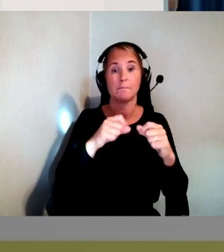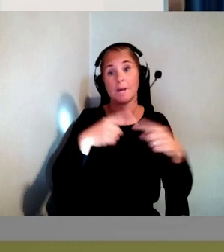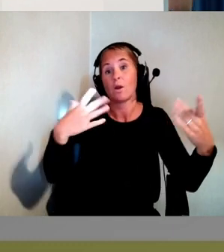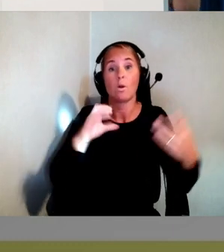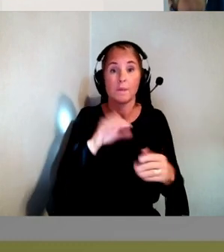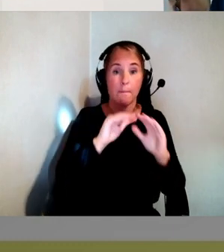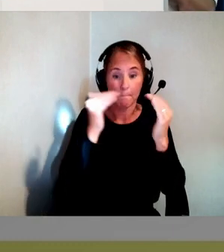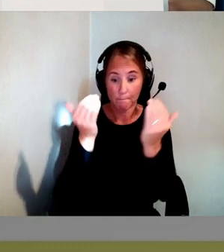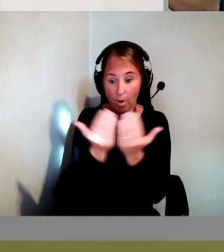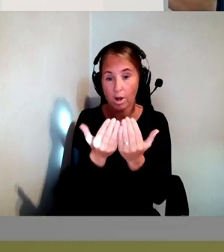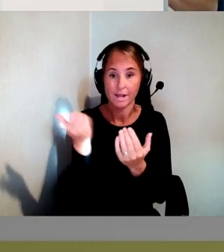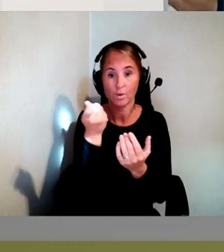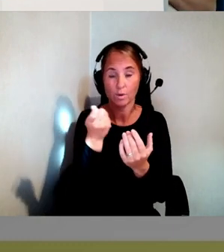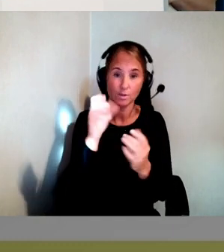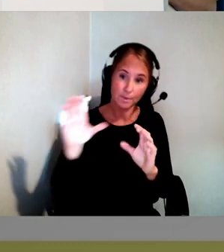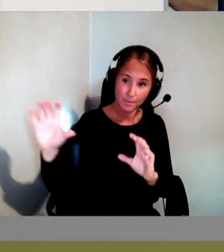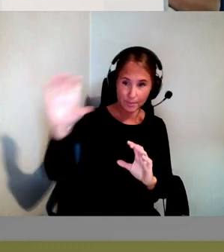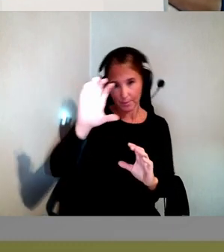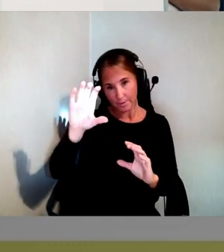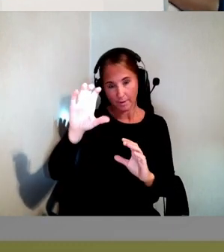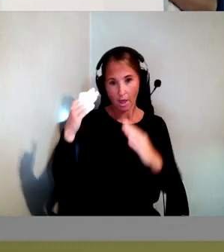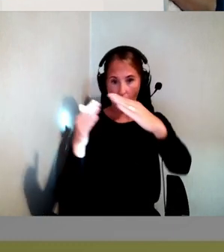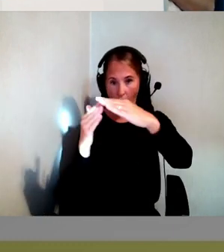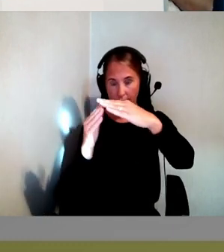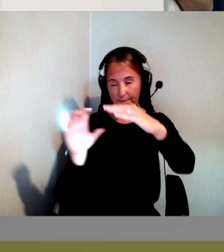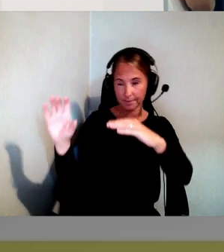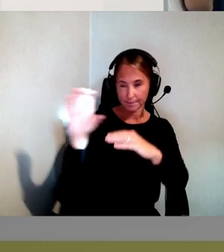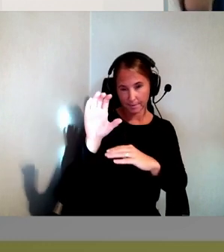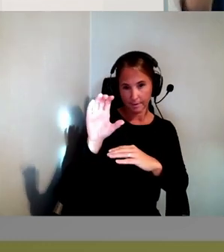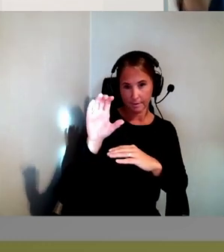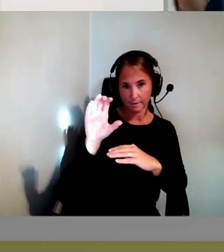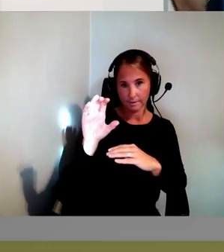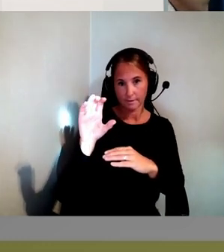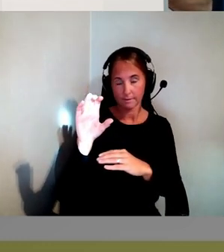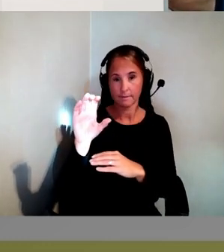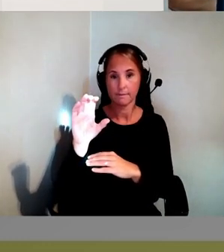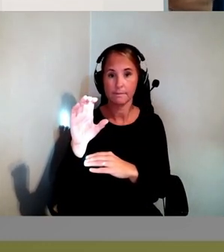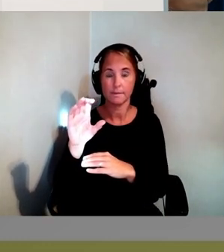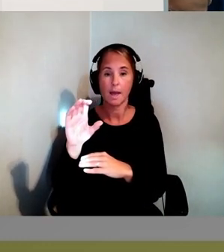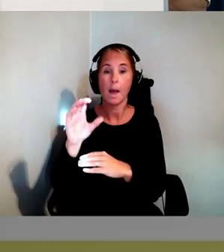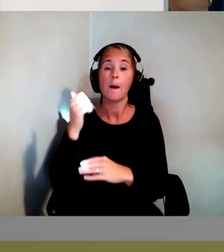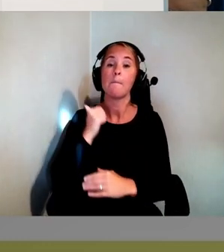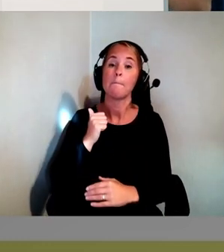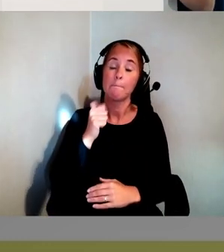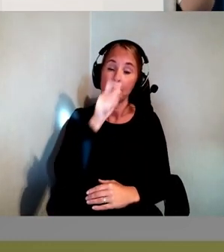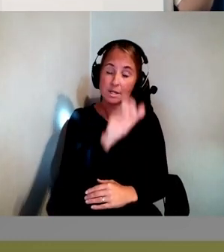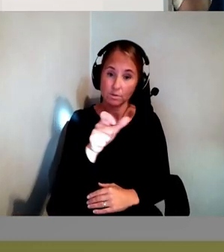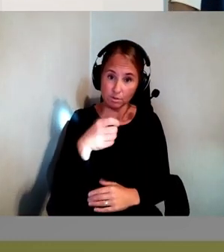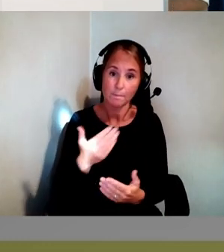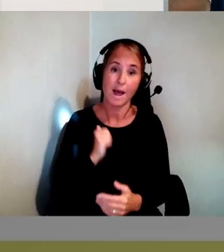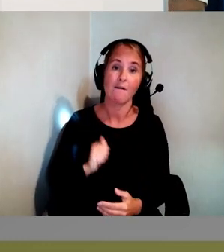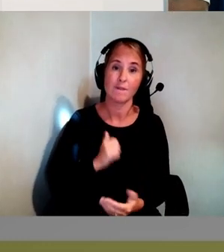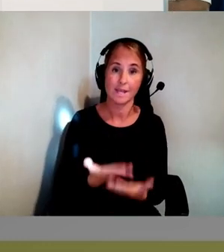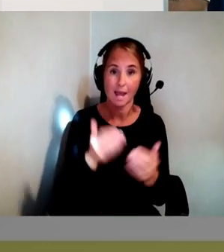något annat som glider in i hörnet så är det så att personer som använder hjälpmedel får ingen återkoppling